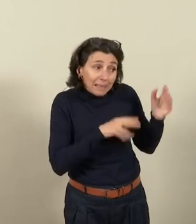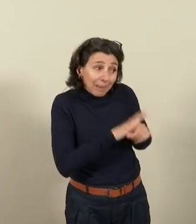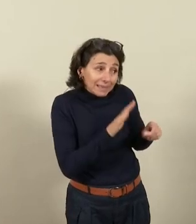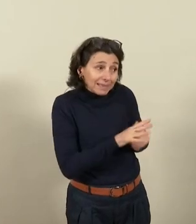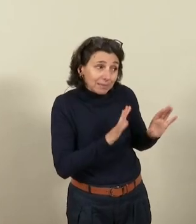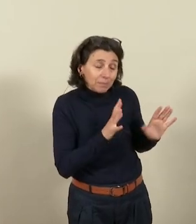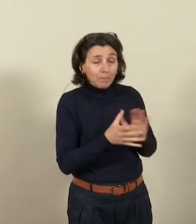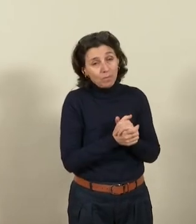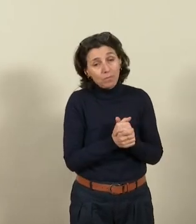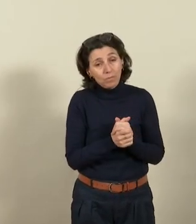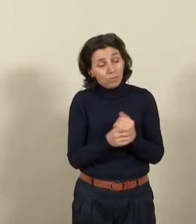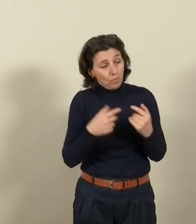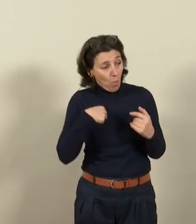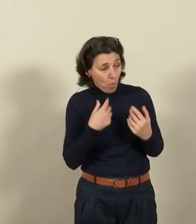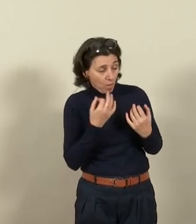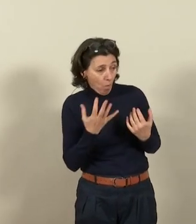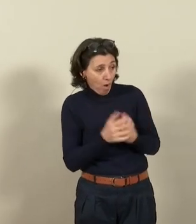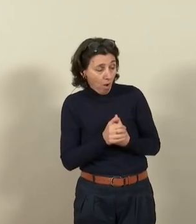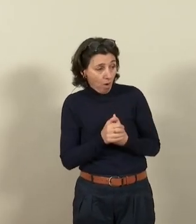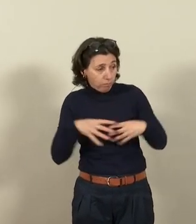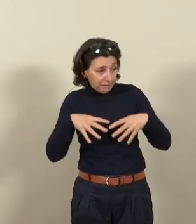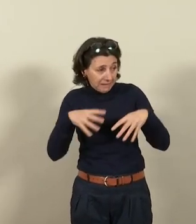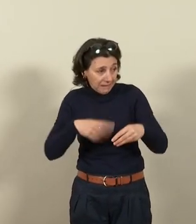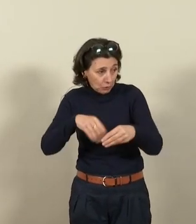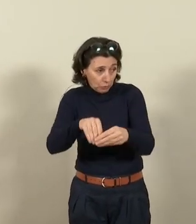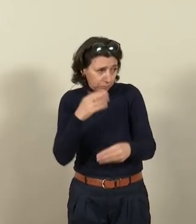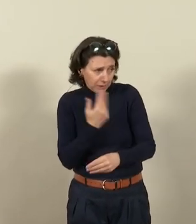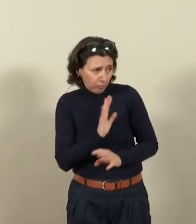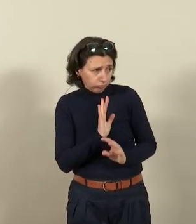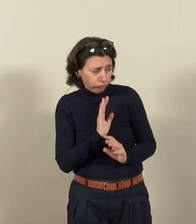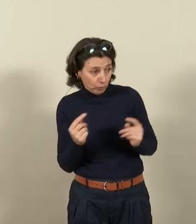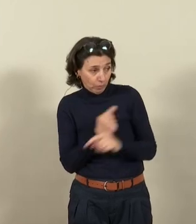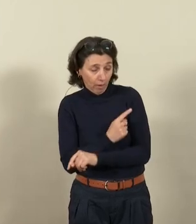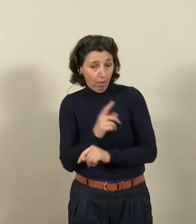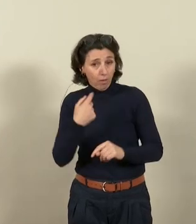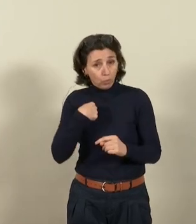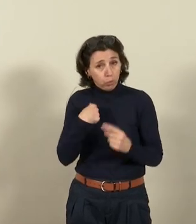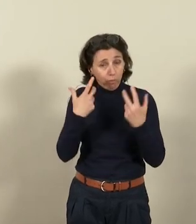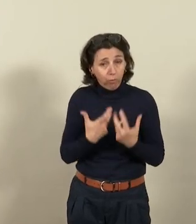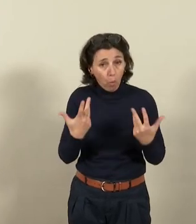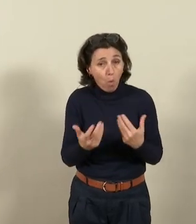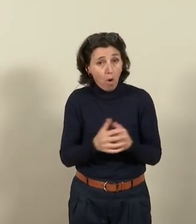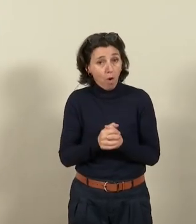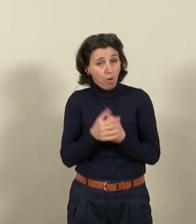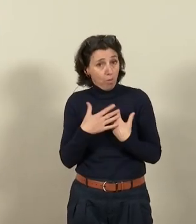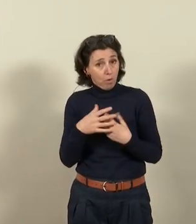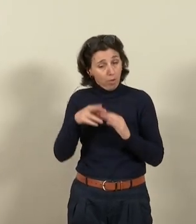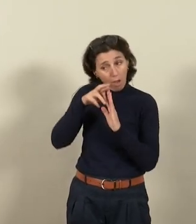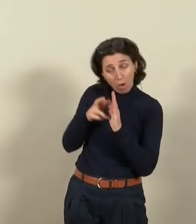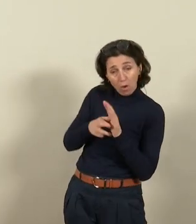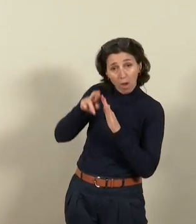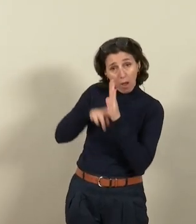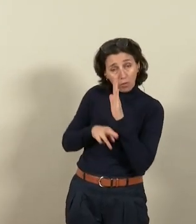pas qu'il fallait moins plus de entre guillemets de pesticides c'est pas du tout ce qu'onortter au contraire c'est de maintenir justement ces mesures là et vous avez un tiré qui était qui